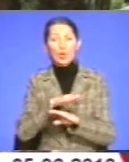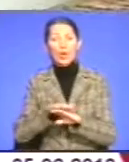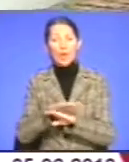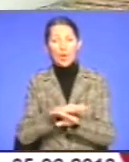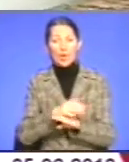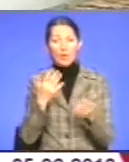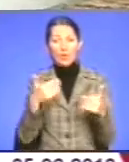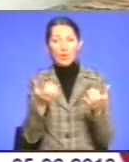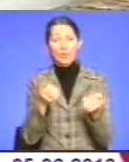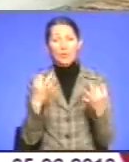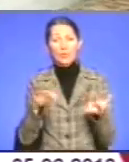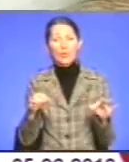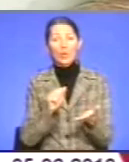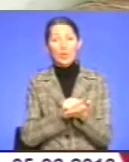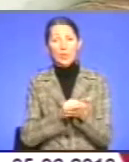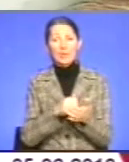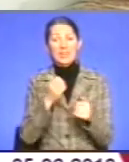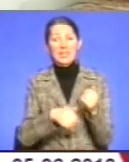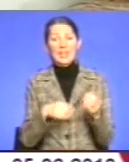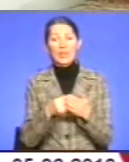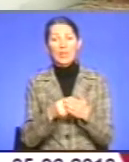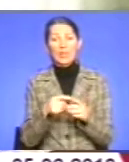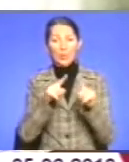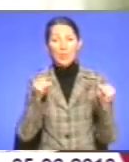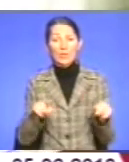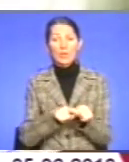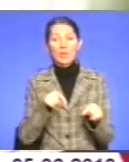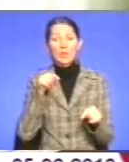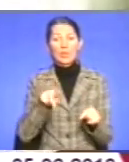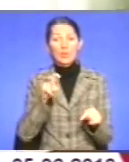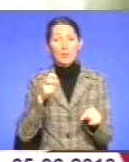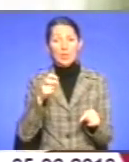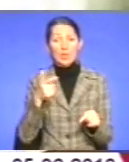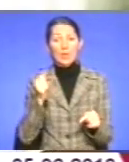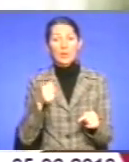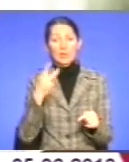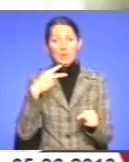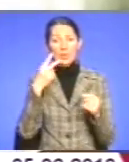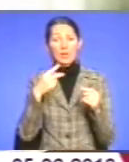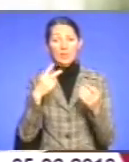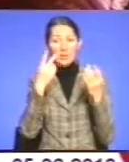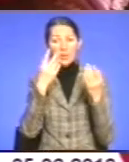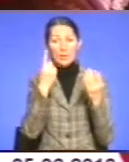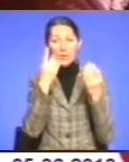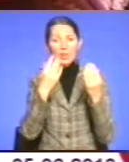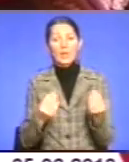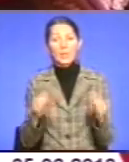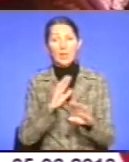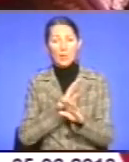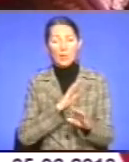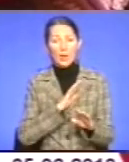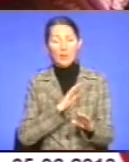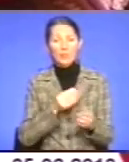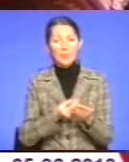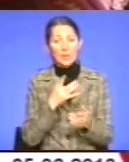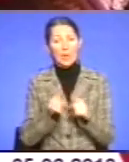Середня вартість путівки – 2300 гривень за 21 день перебування. Ціна варіюється в залежності від умов проживання. Відповідно